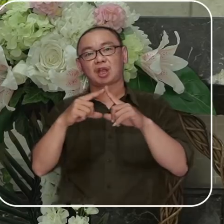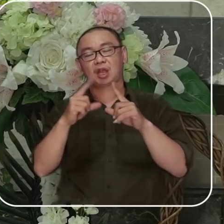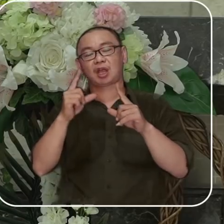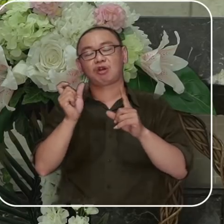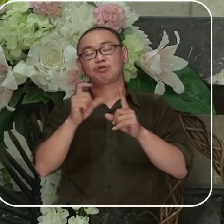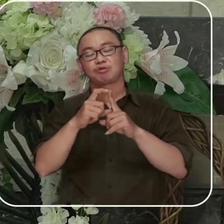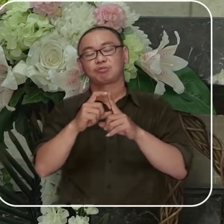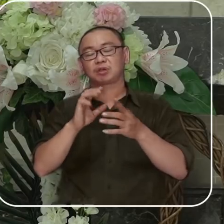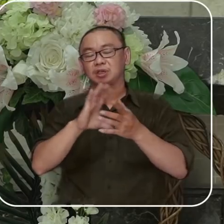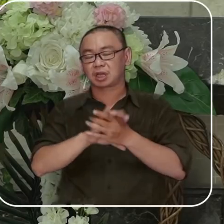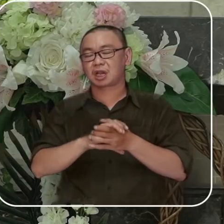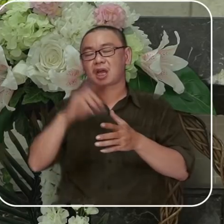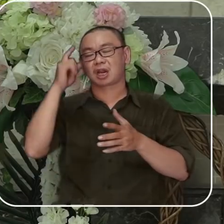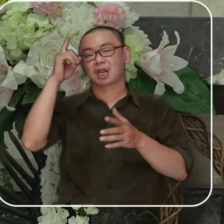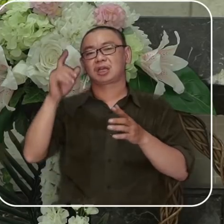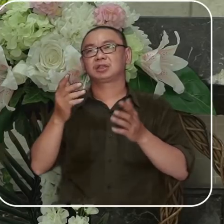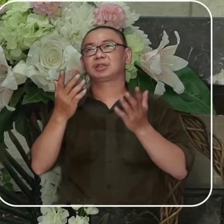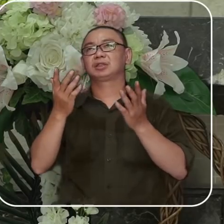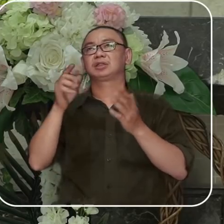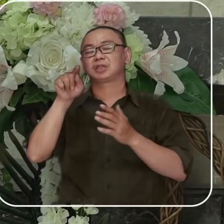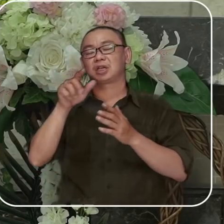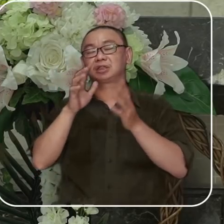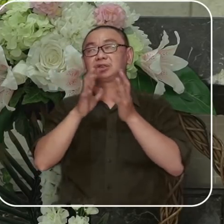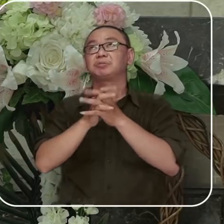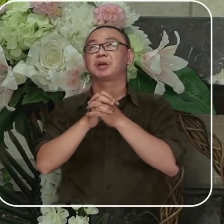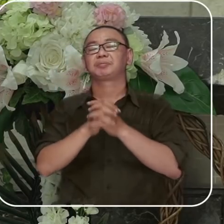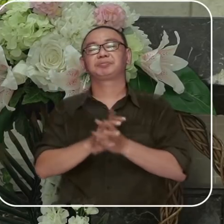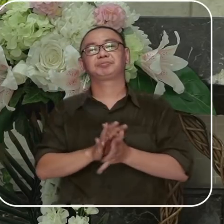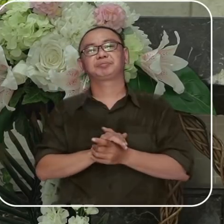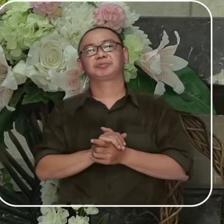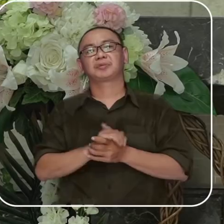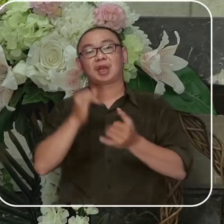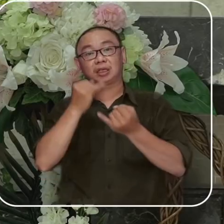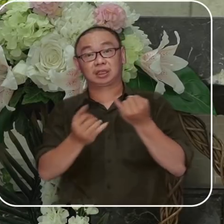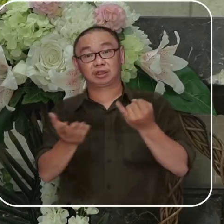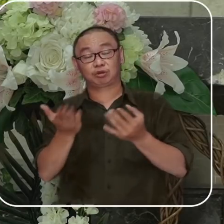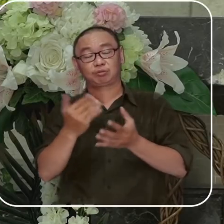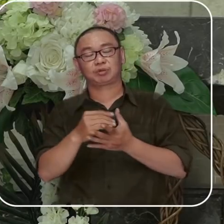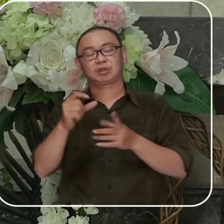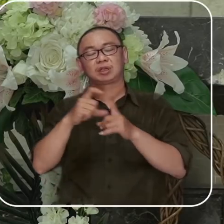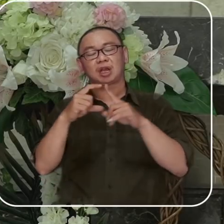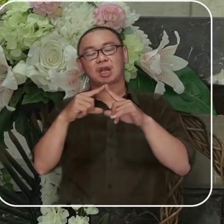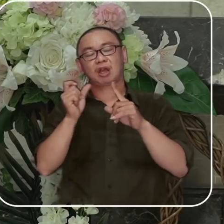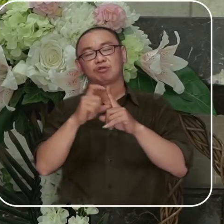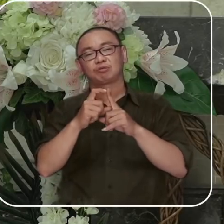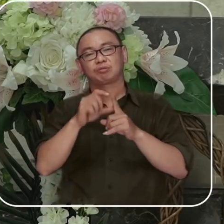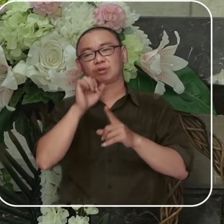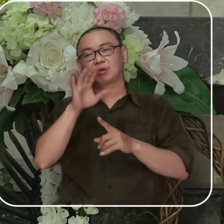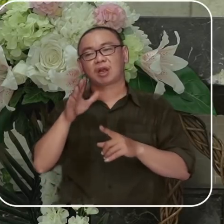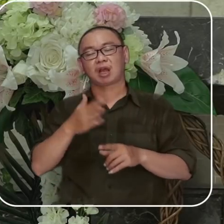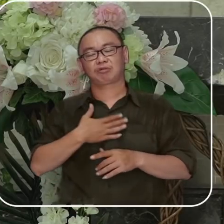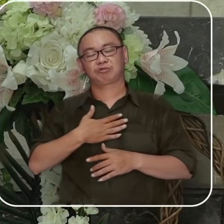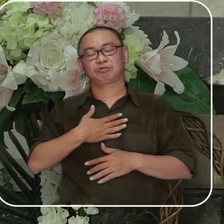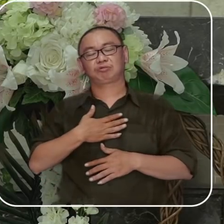dengan Allah yang dia sembah. Dan sampai seluruh akhir hidupnya, Daud berkata, aku